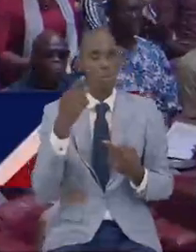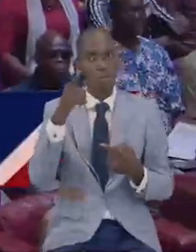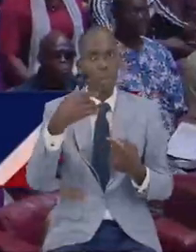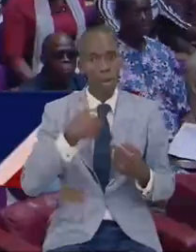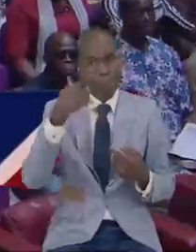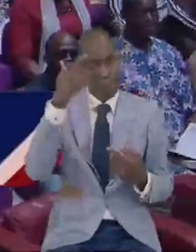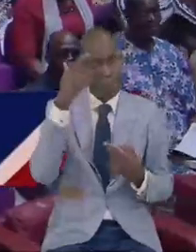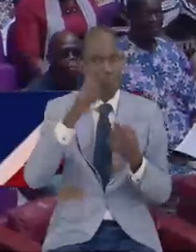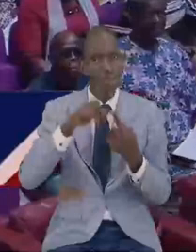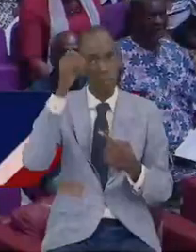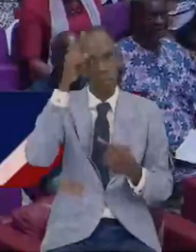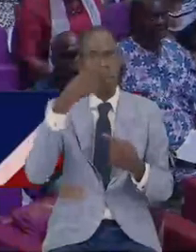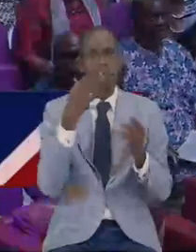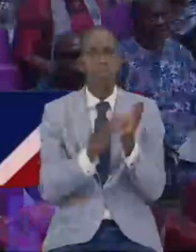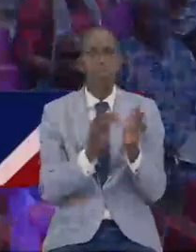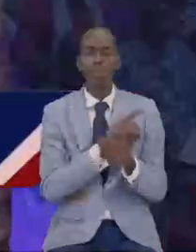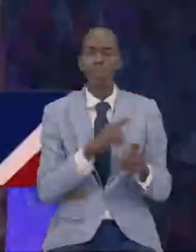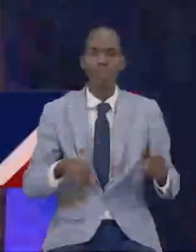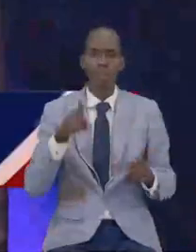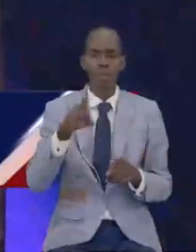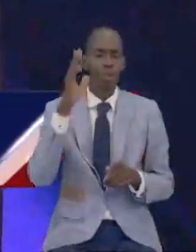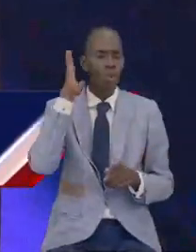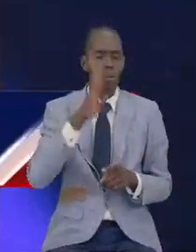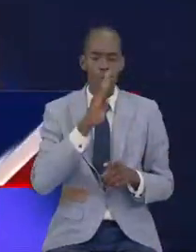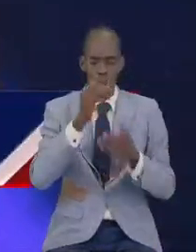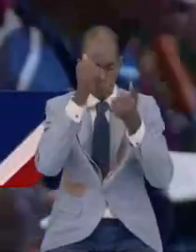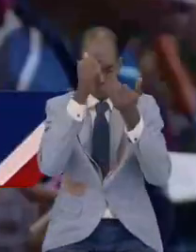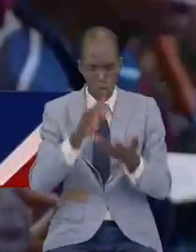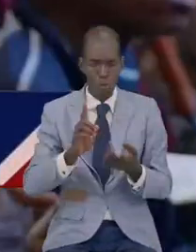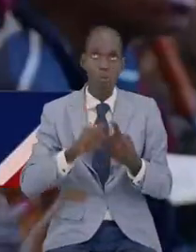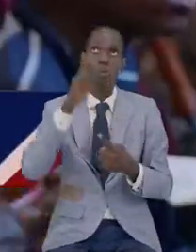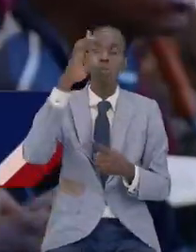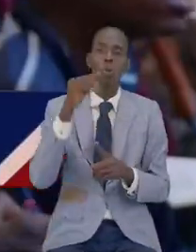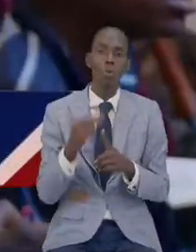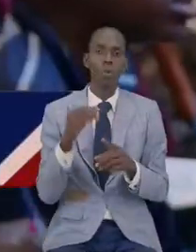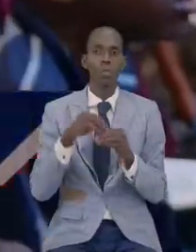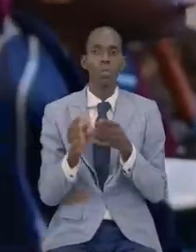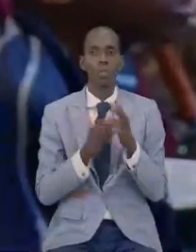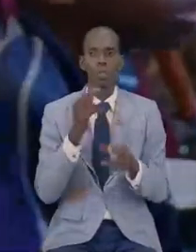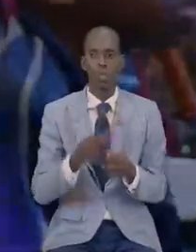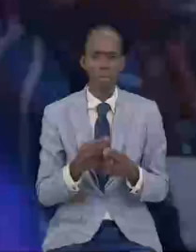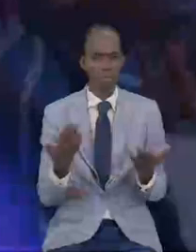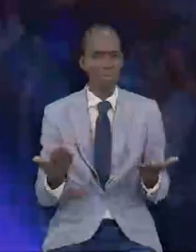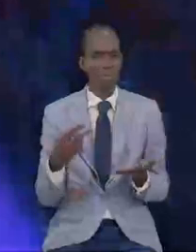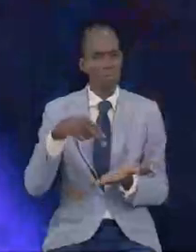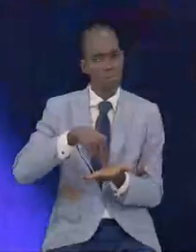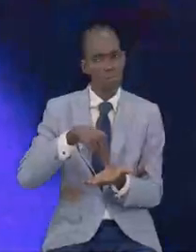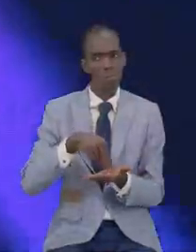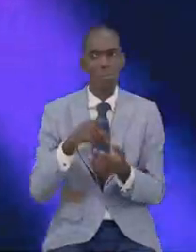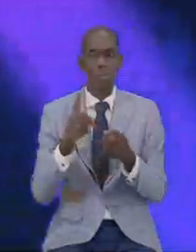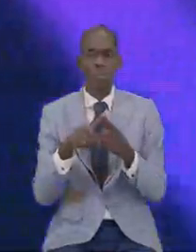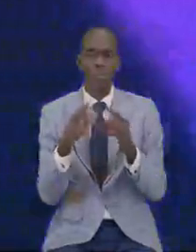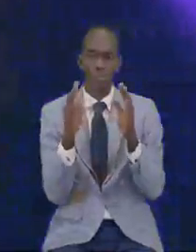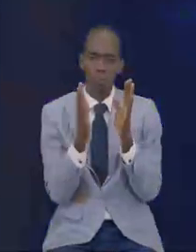serez obéissant à toute parole de Dieu que vous avez entendue au nom de Jésus-Christ. Pourquoi ne pas vous tenir debout et prier pour la grâce de